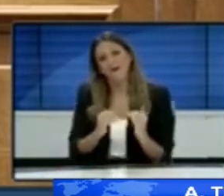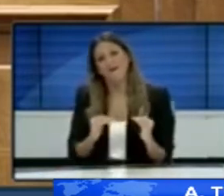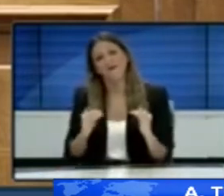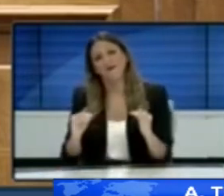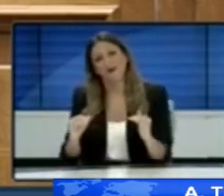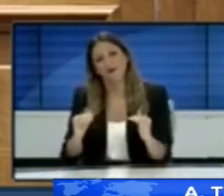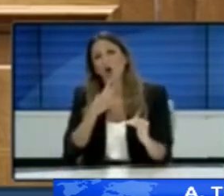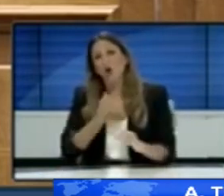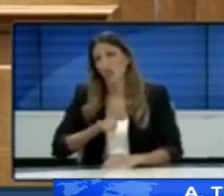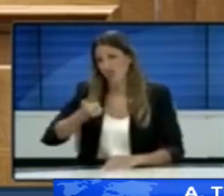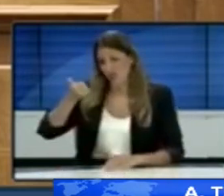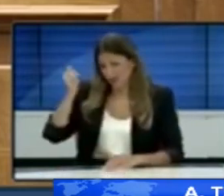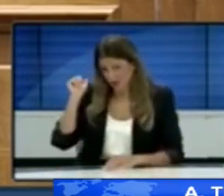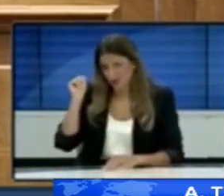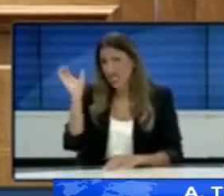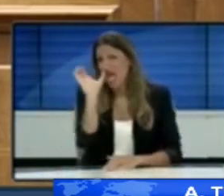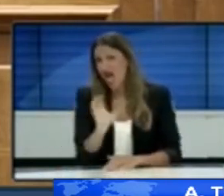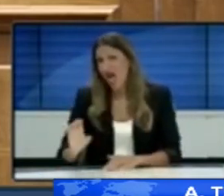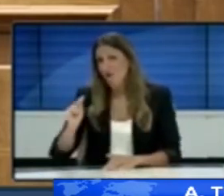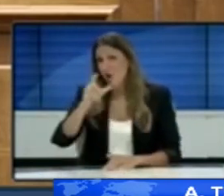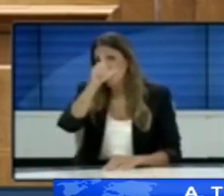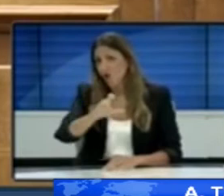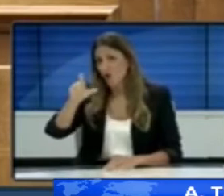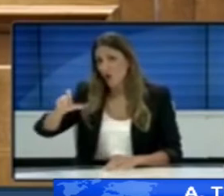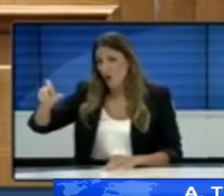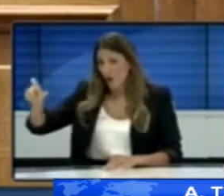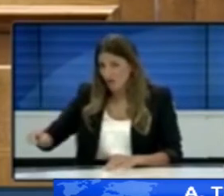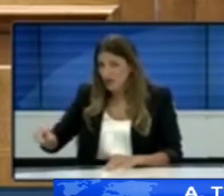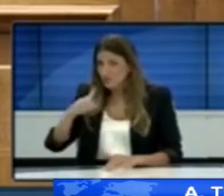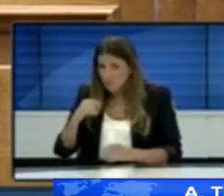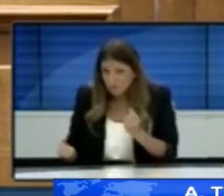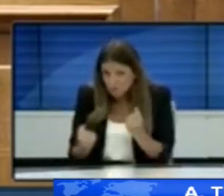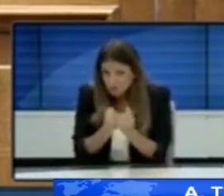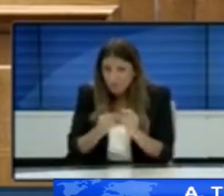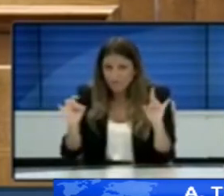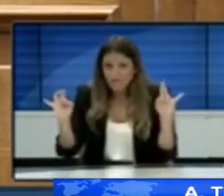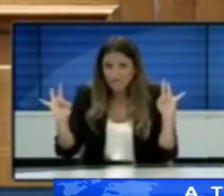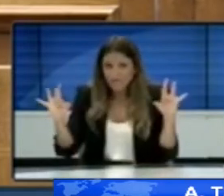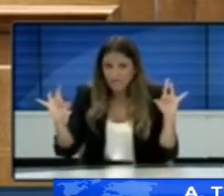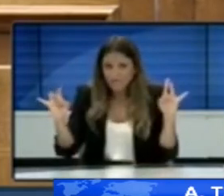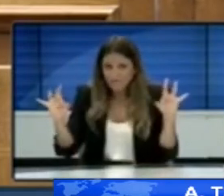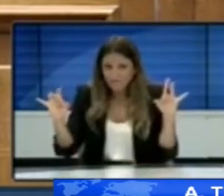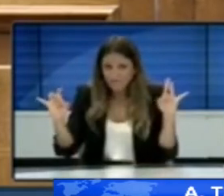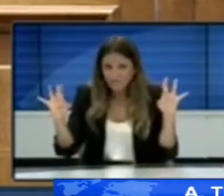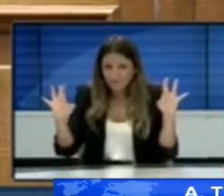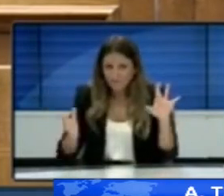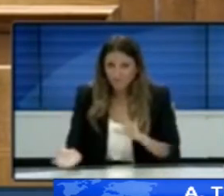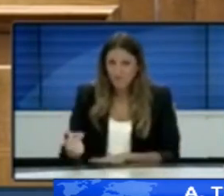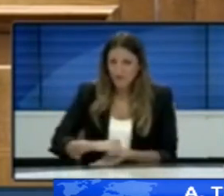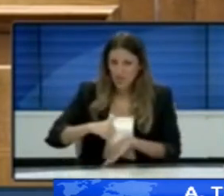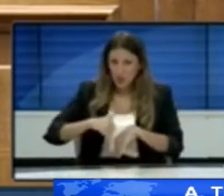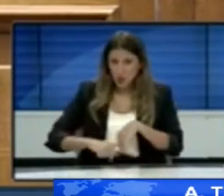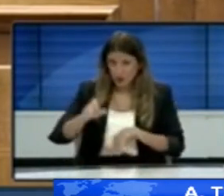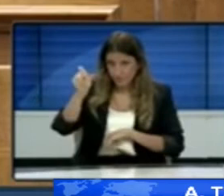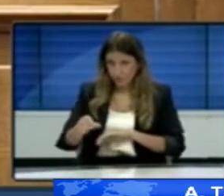συντριπτική πλειοψηφία των ευρωβουλευτών χθες στο Στρασβούργο. Ακούγοντάς σας όμως να μιλάτε επί 46